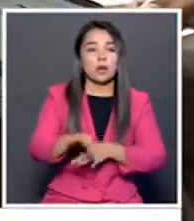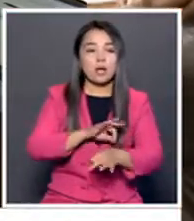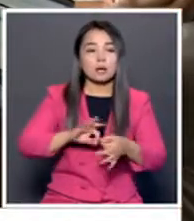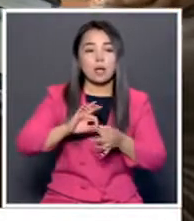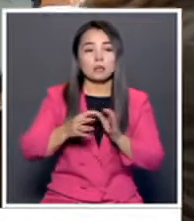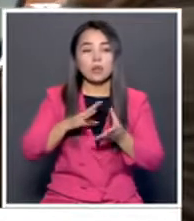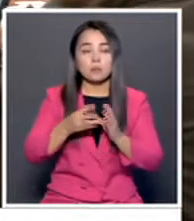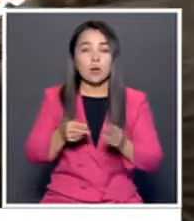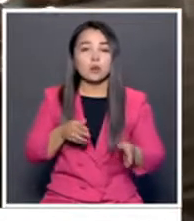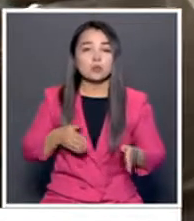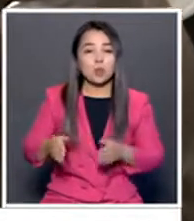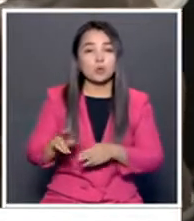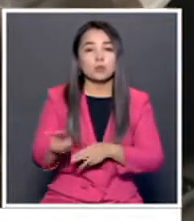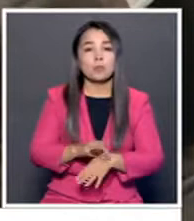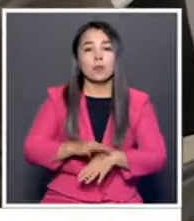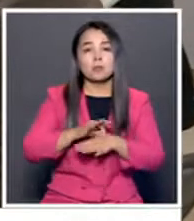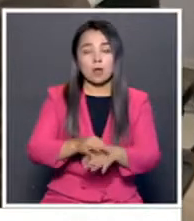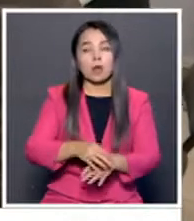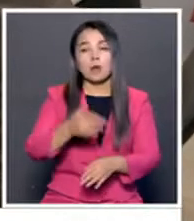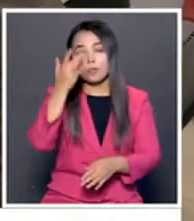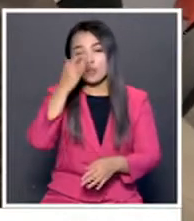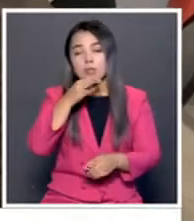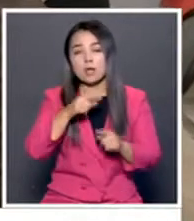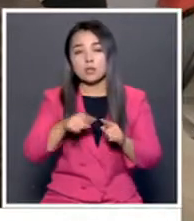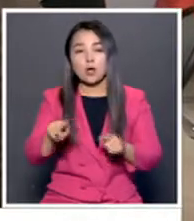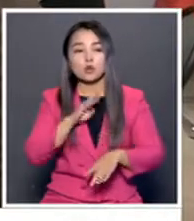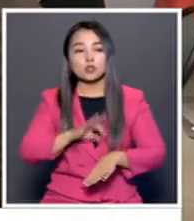дені жол жөндеу сияқты маусымдық жұмыстар.